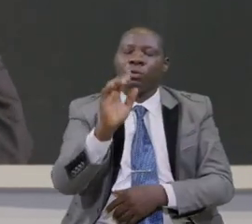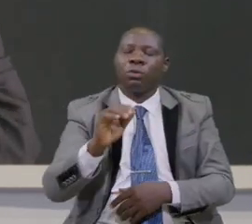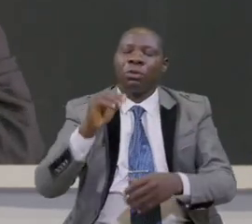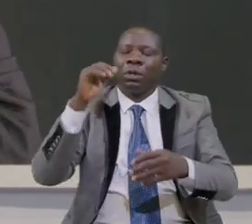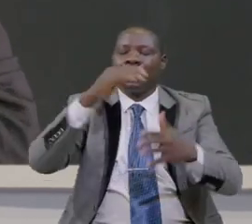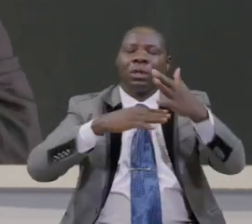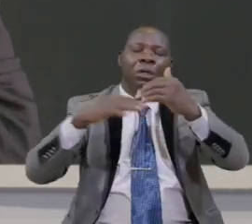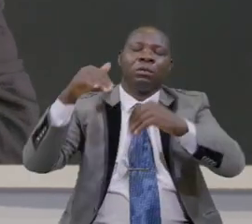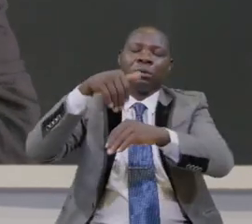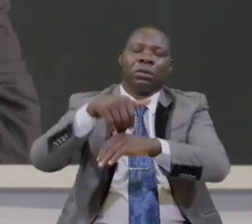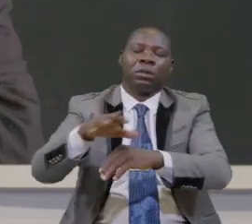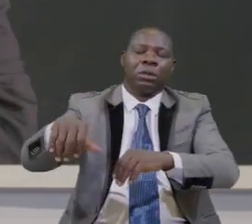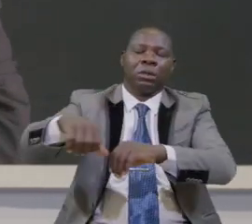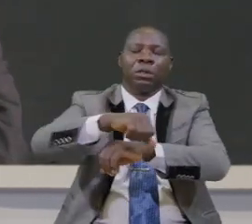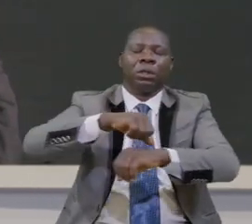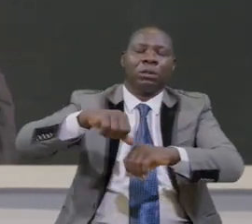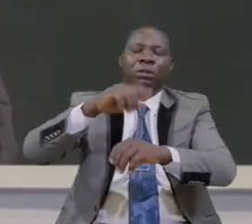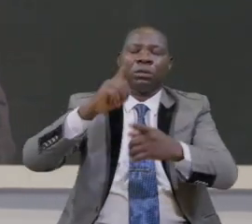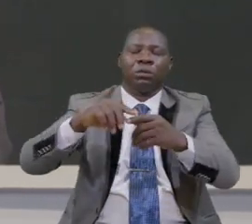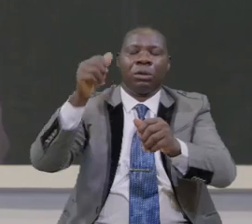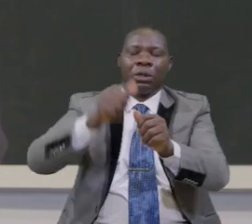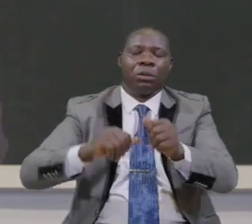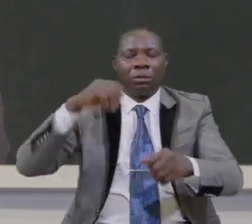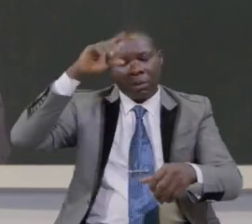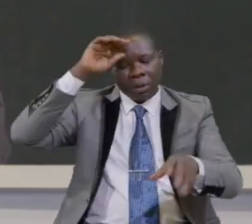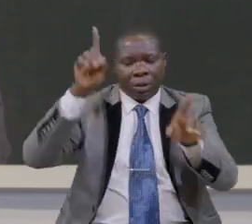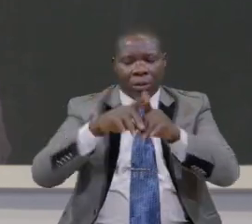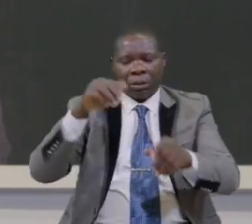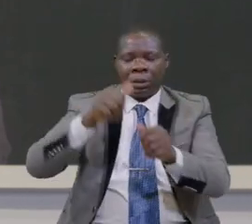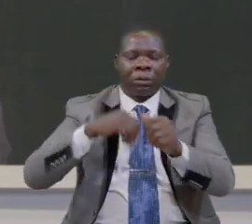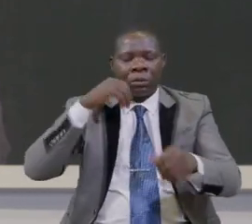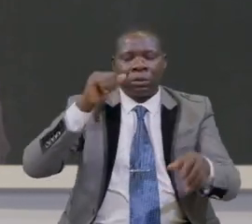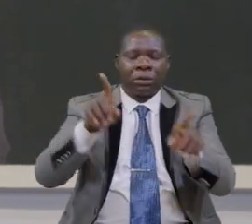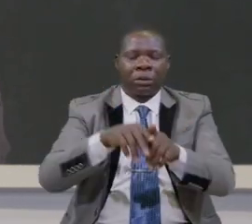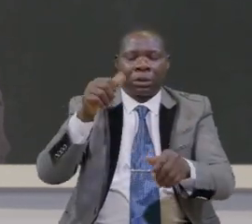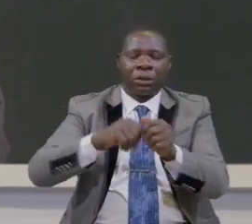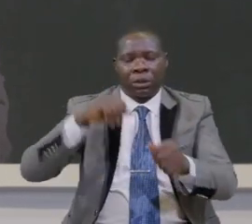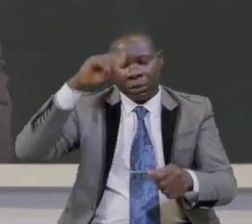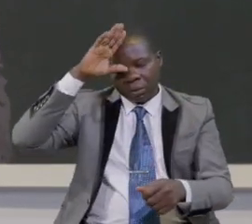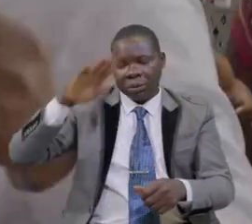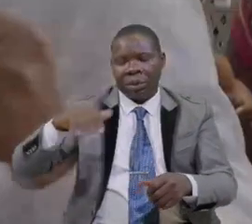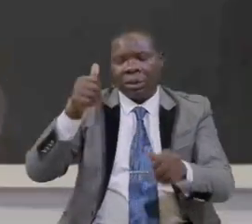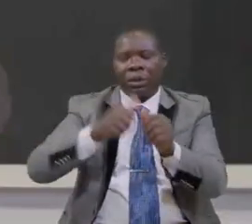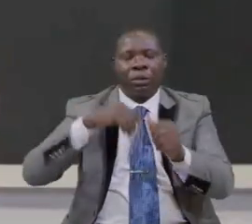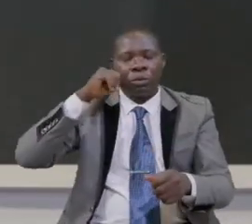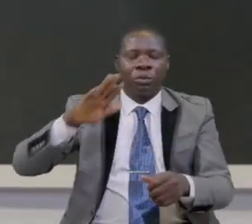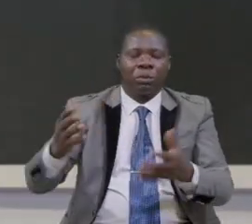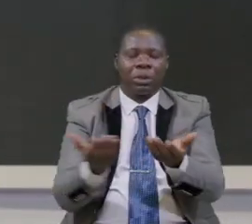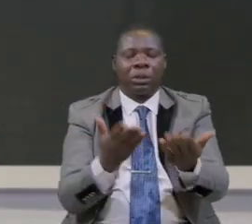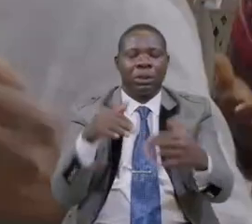l'onction venant du ciel dans la vie de chaque frère, chaque soeur, chaque homme, chaque femme ici, au nom de Jésus.